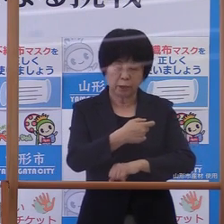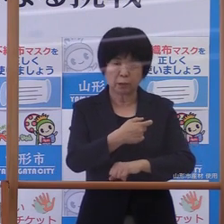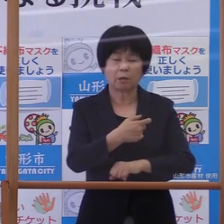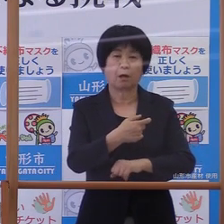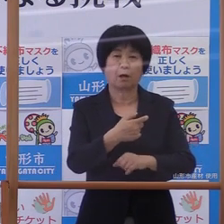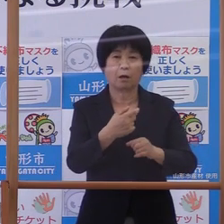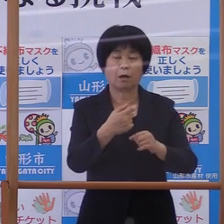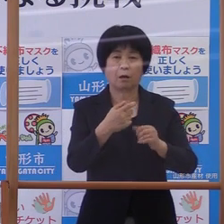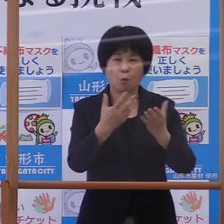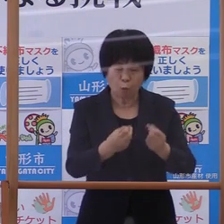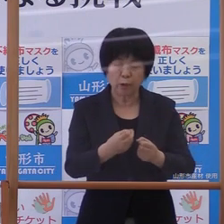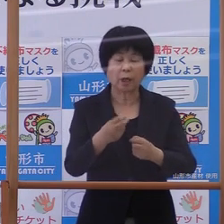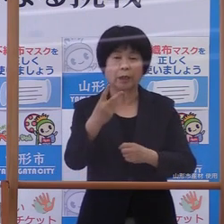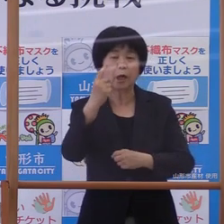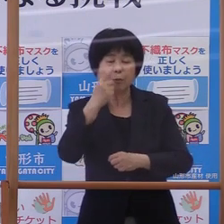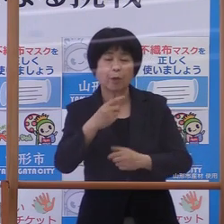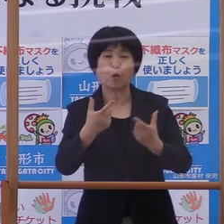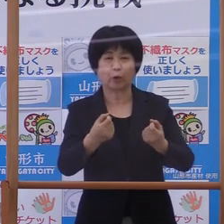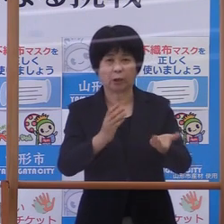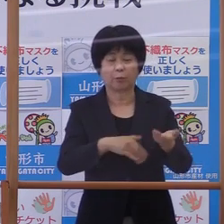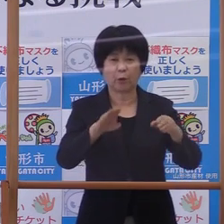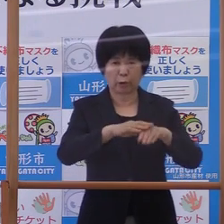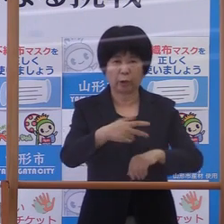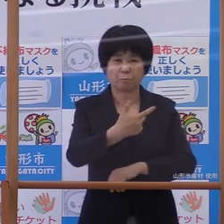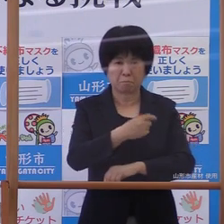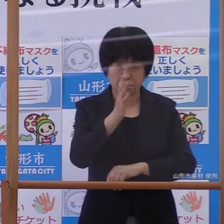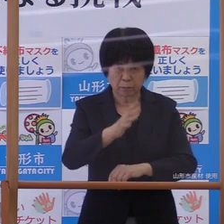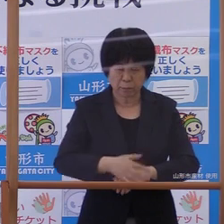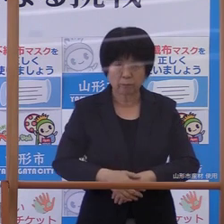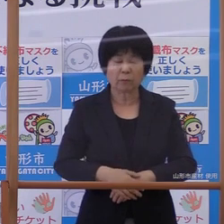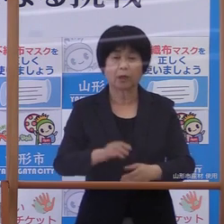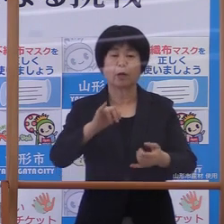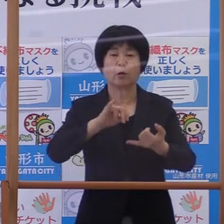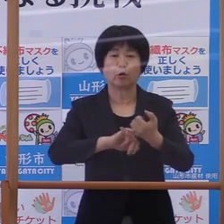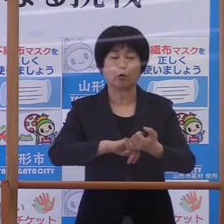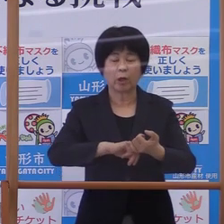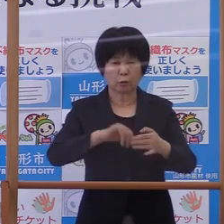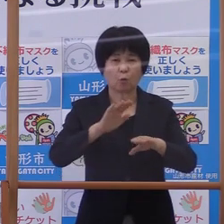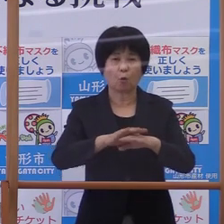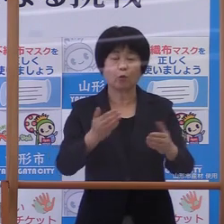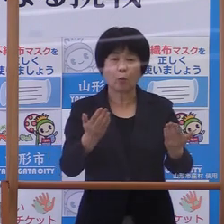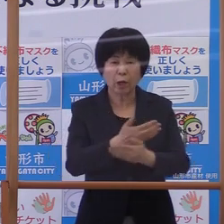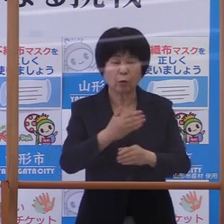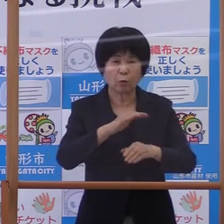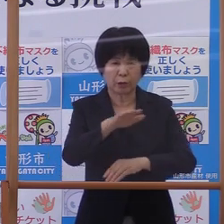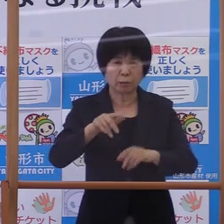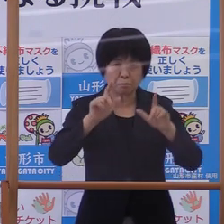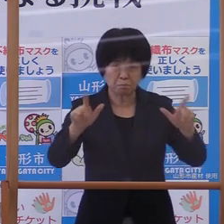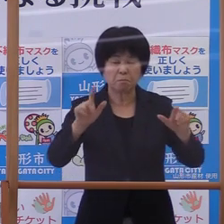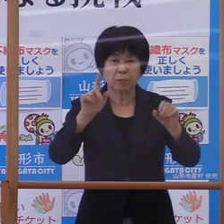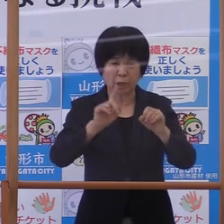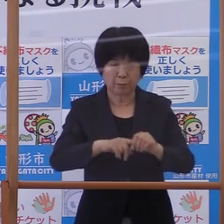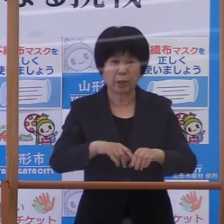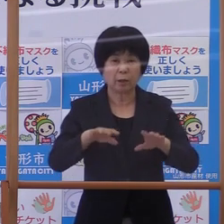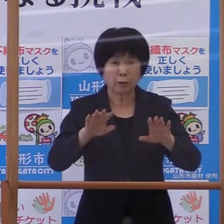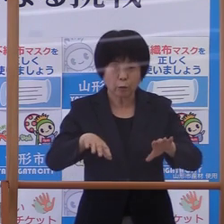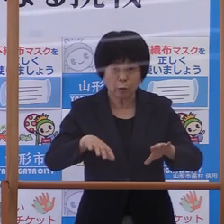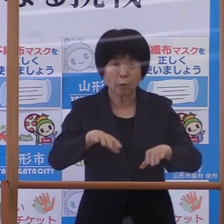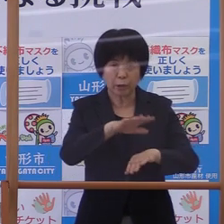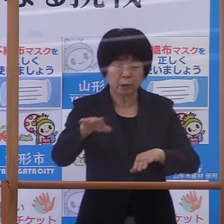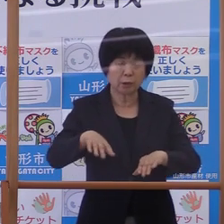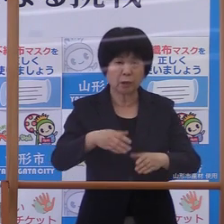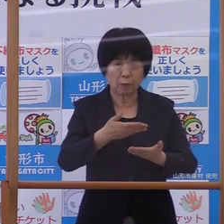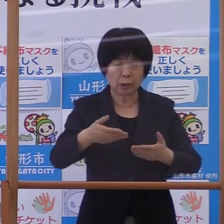を取っていただくということになります。この予約方法の変更を周知するため、本日お手元のチラシ